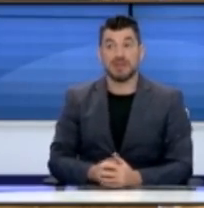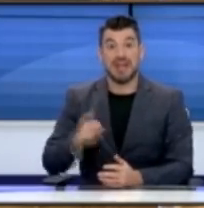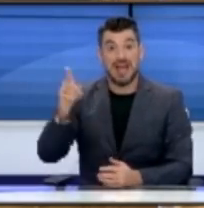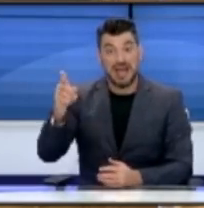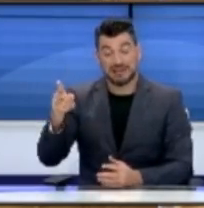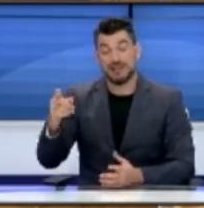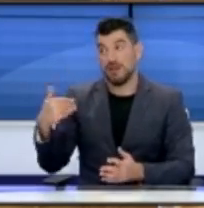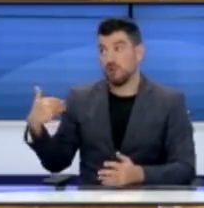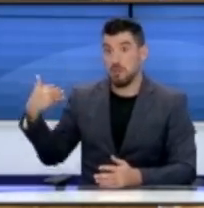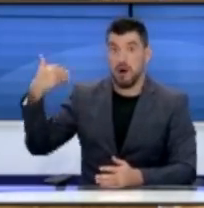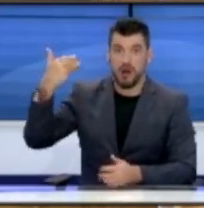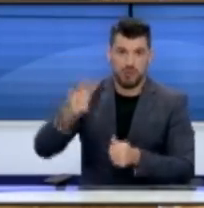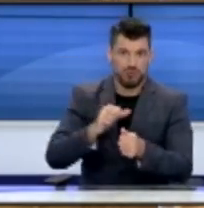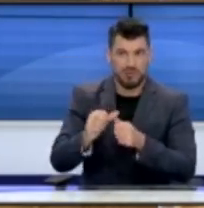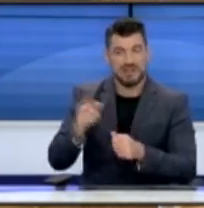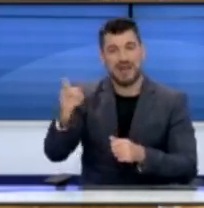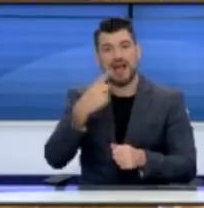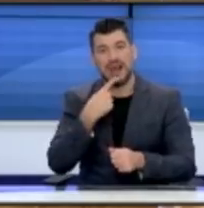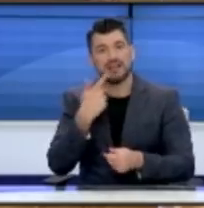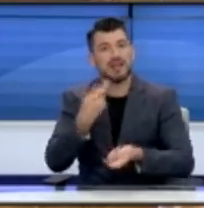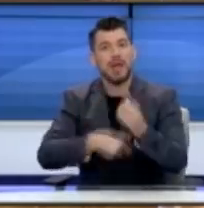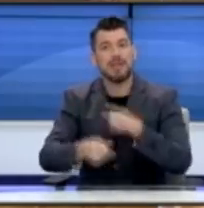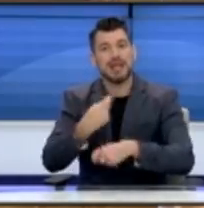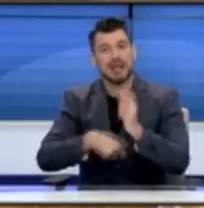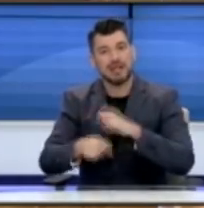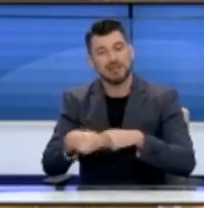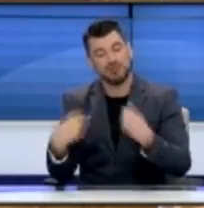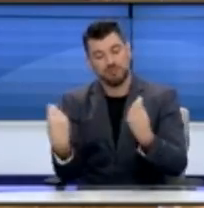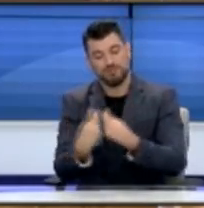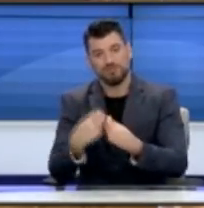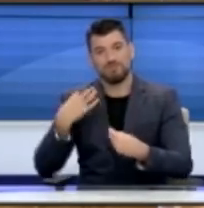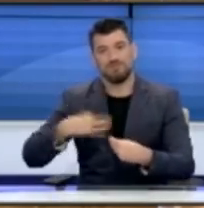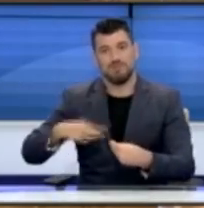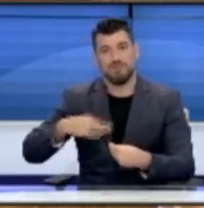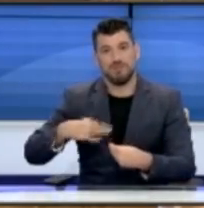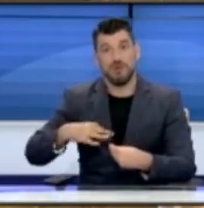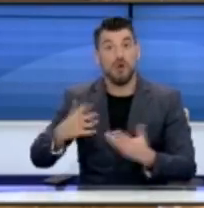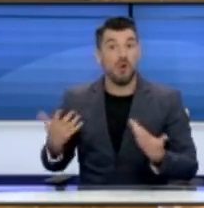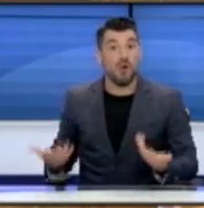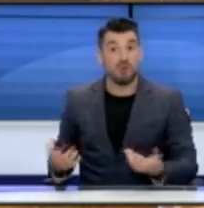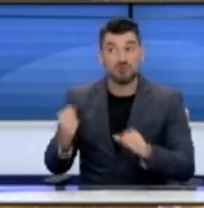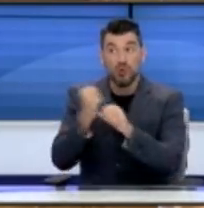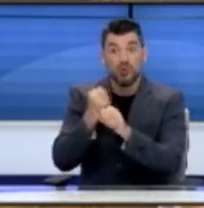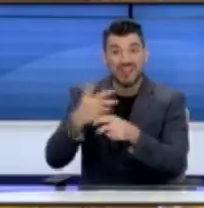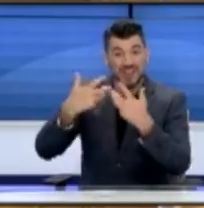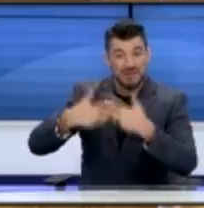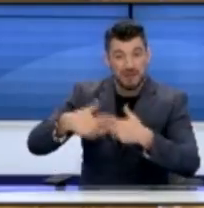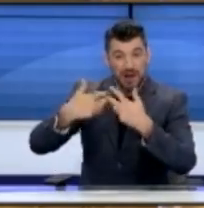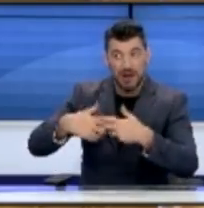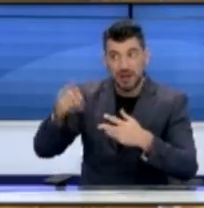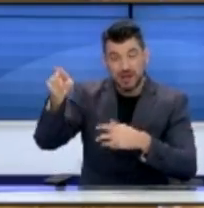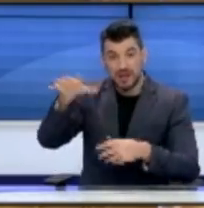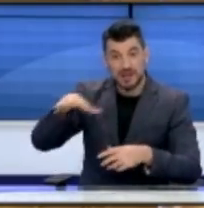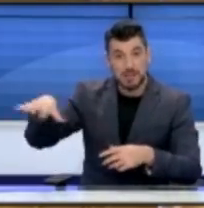business. Μόνο που οι δουλειές πάνω στα καμένα, μόνο πράσινες δεν είναι. Και αυτά περί προστασίας